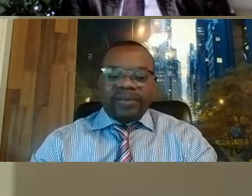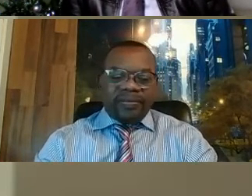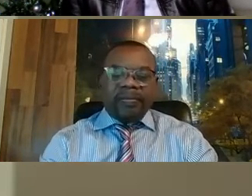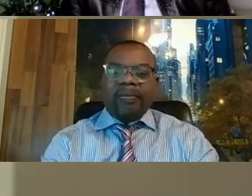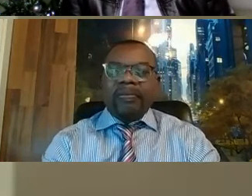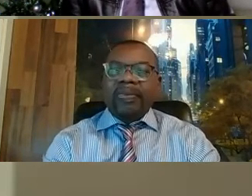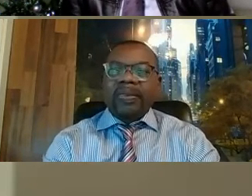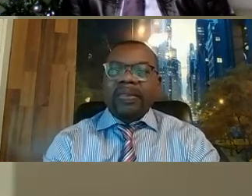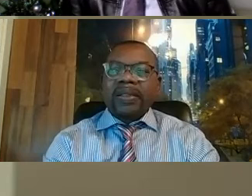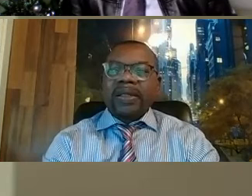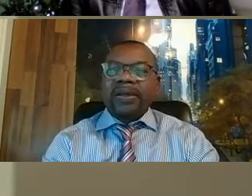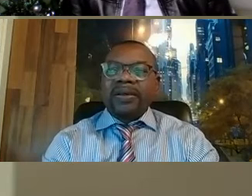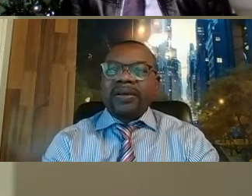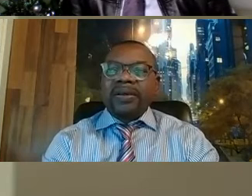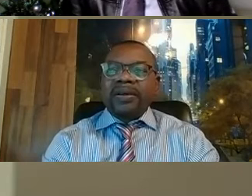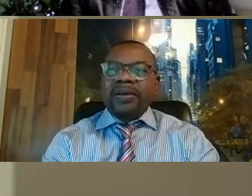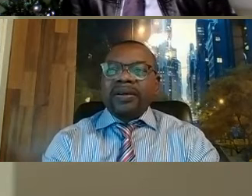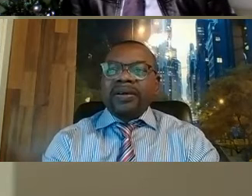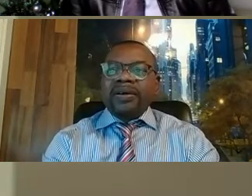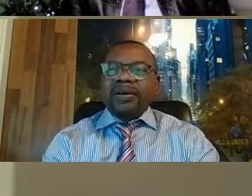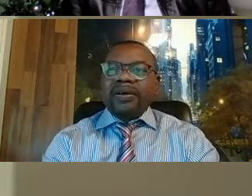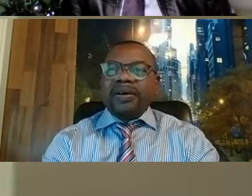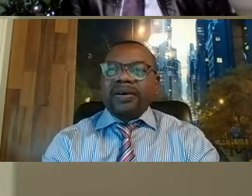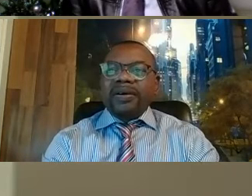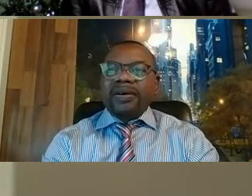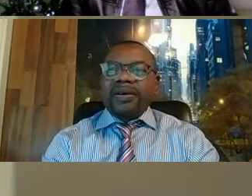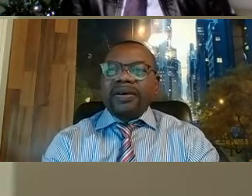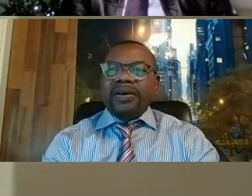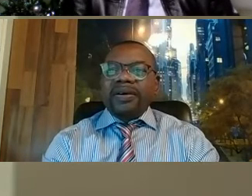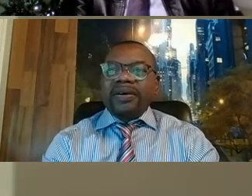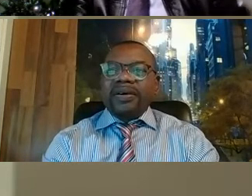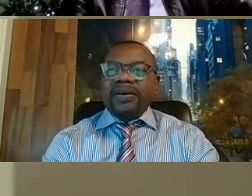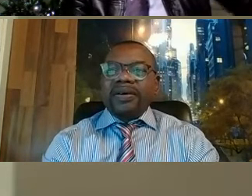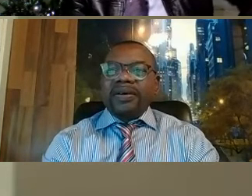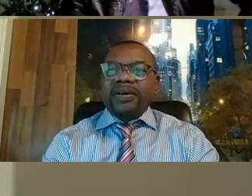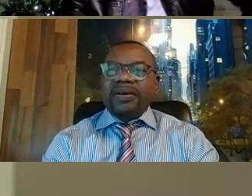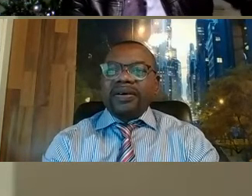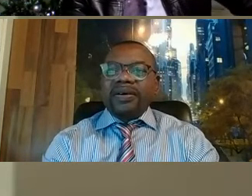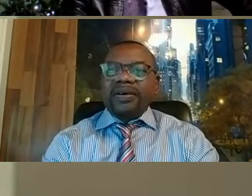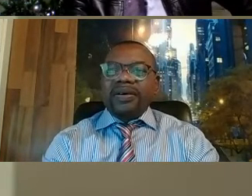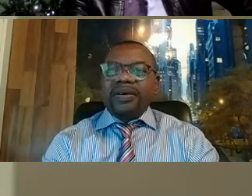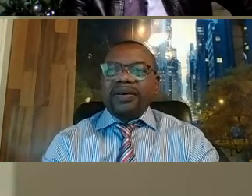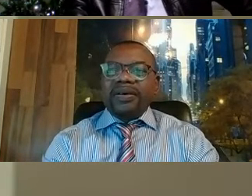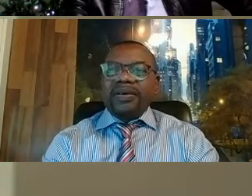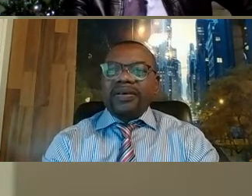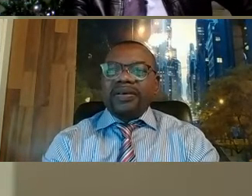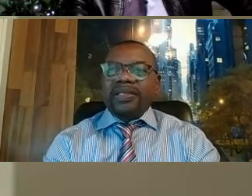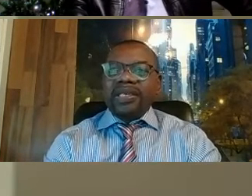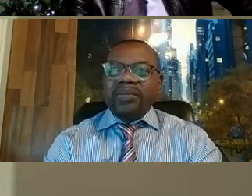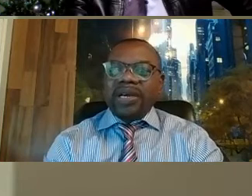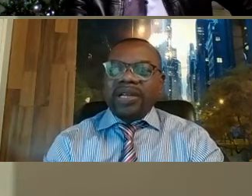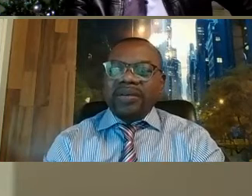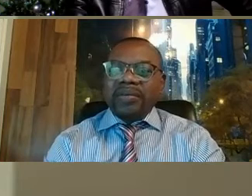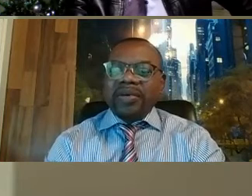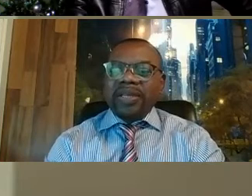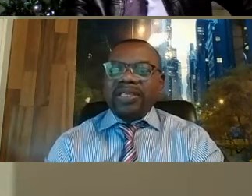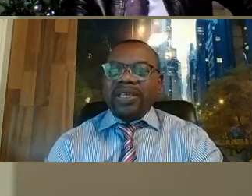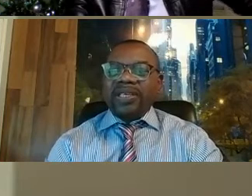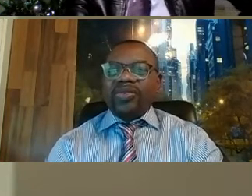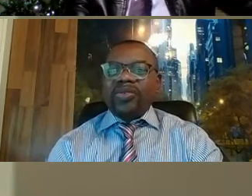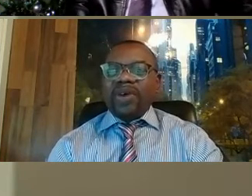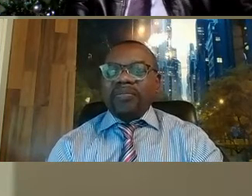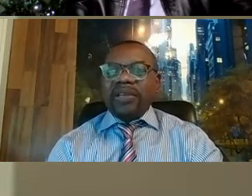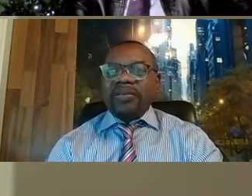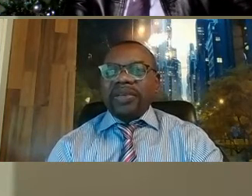wabuyifite hafi 6 bere itariki yaziyeho idiskuri nduba ya 17 z'ukwa mbere. Sinibuka niba ari